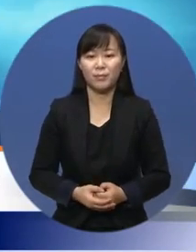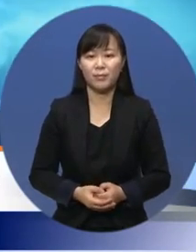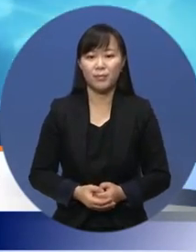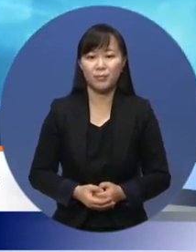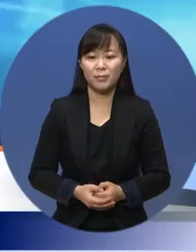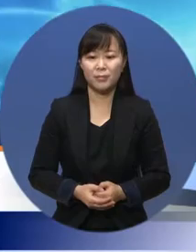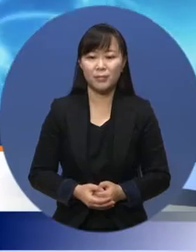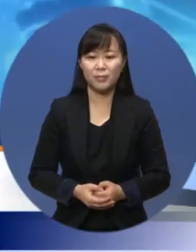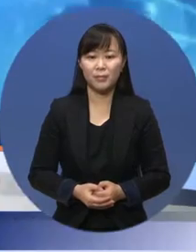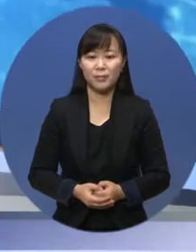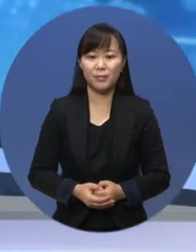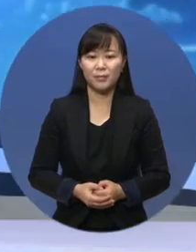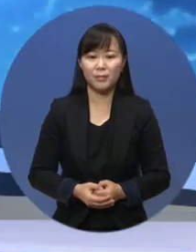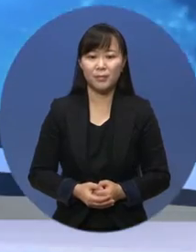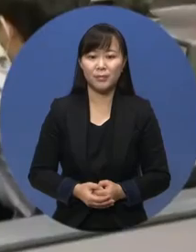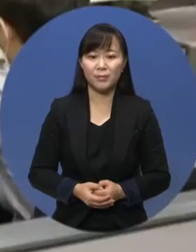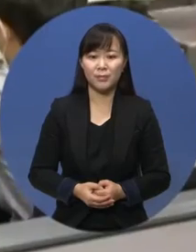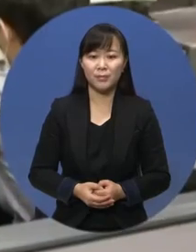기자가 전합니다.